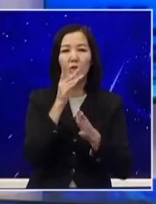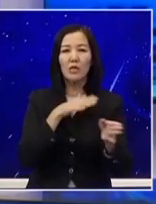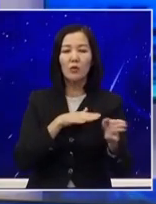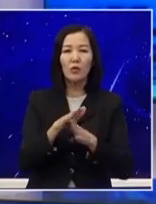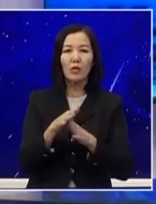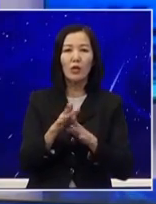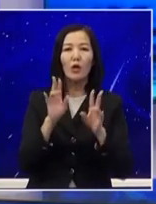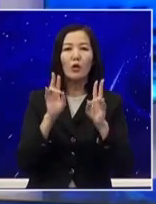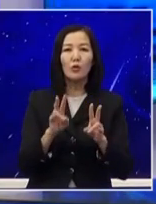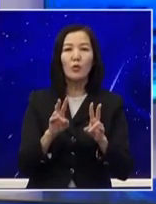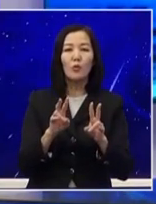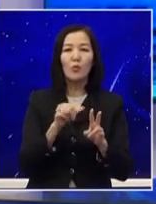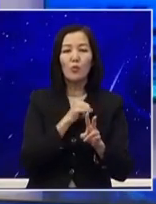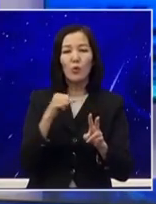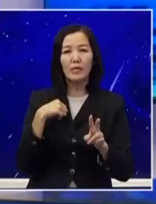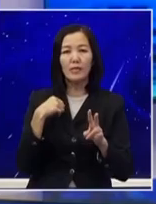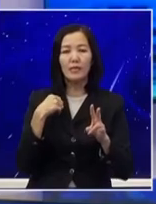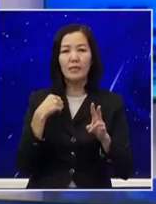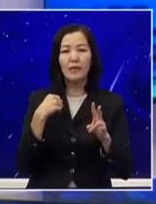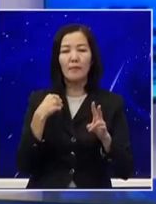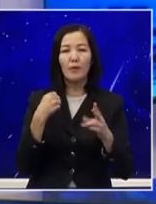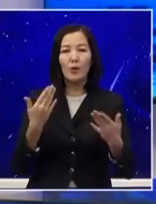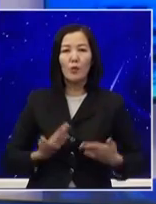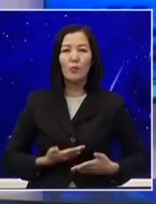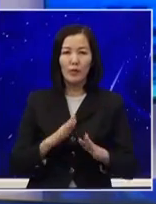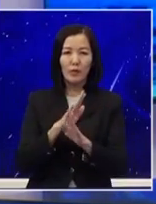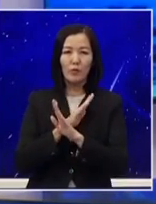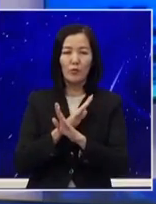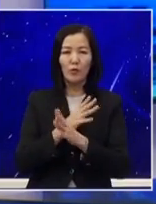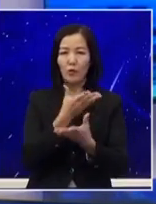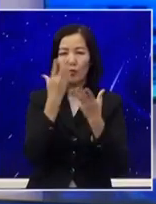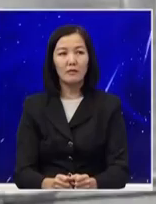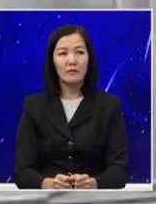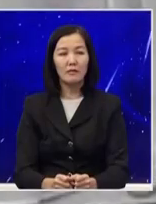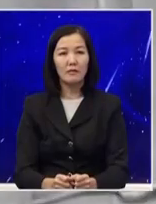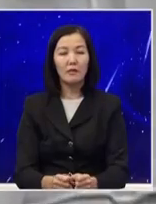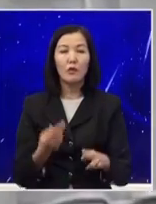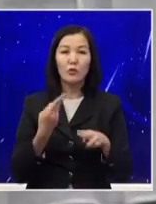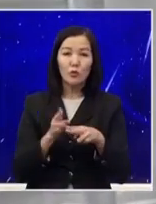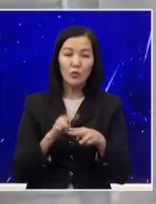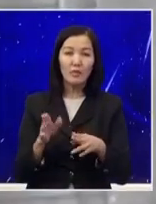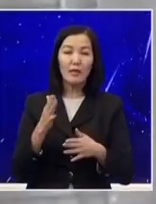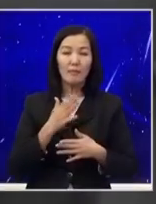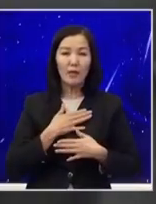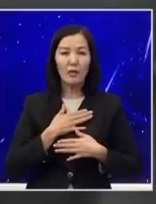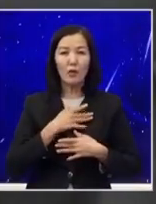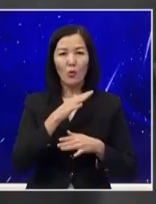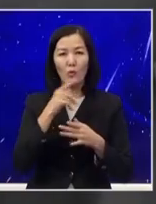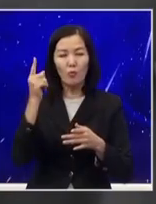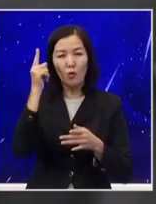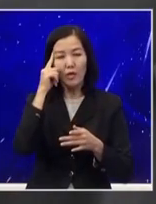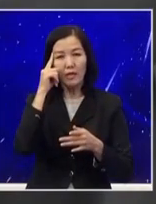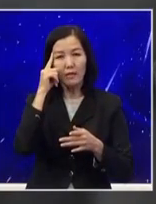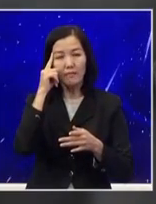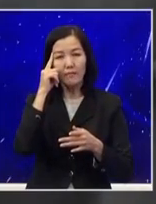толар еді. Айткенімен өз өмірден өтсе де көңілден еш өшкен жоқ. Сондықтан мен көп ойланатыным